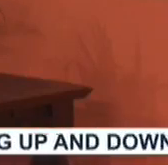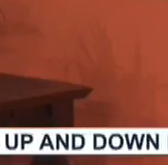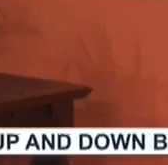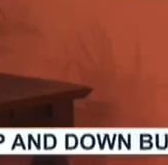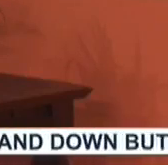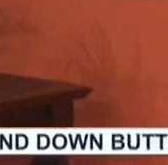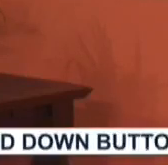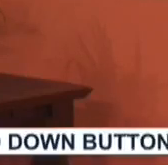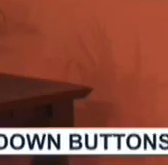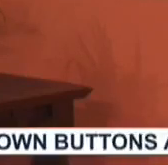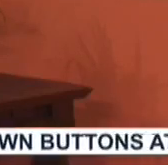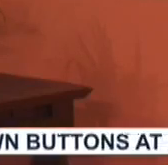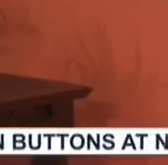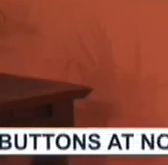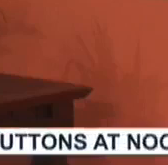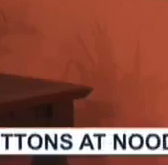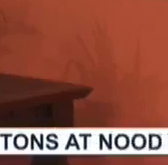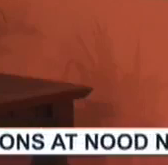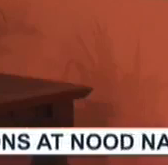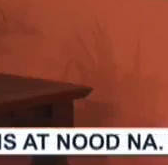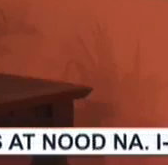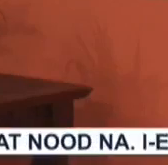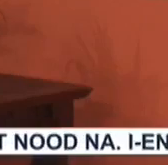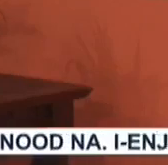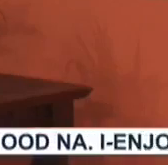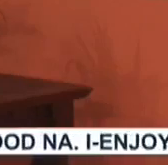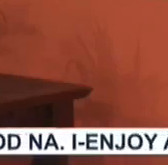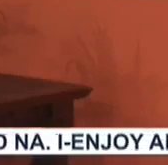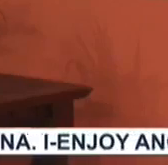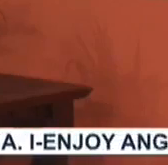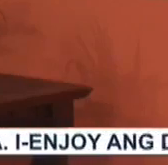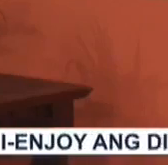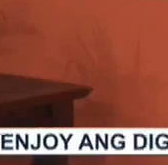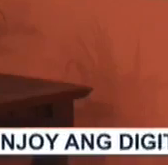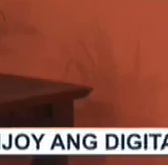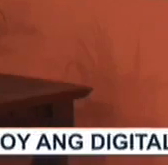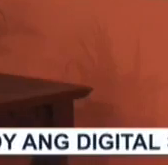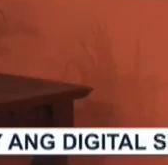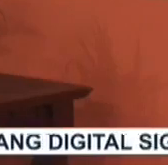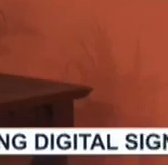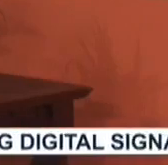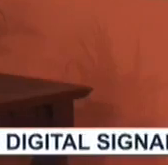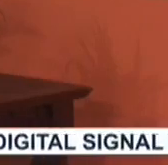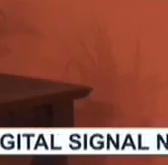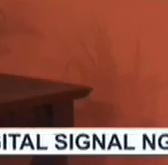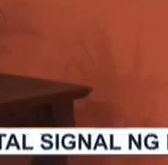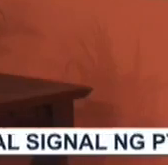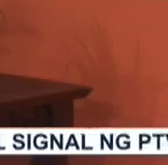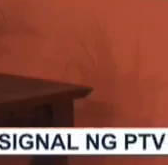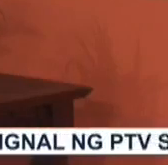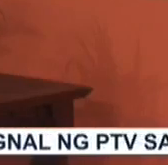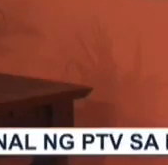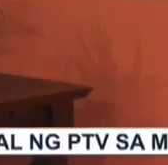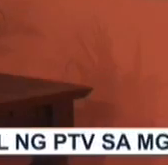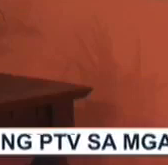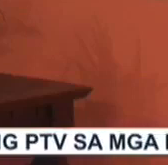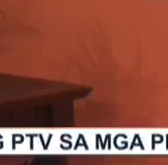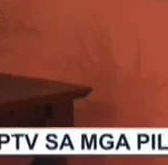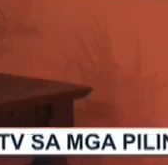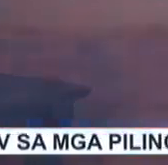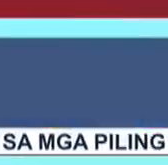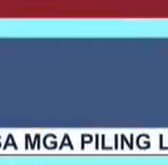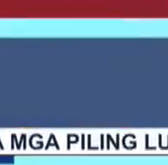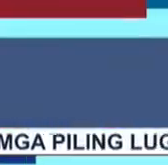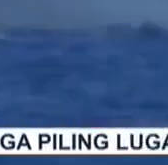Philippine Coast Guard habang nagsasagawa ng resupply mission sa Yungin Shoal. Si Bea Bernardo sa detalye, Rise and Shine, Bea.